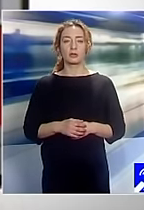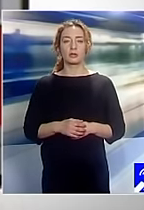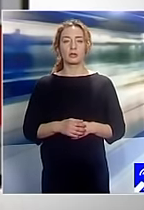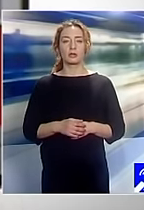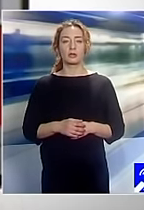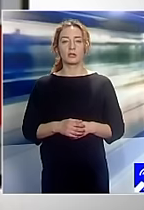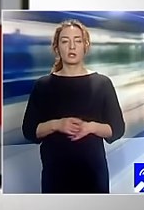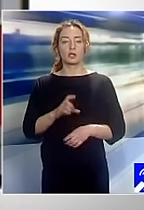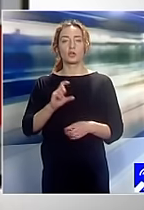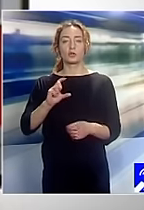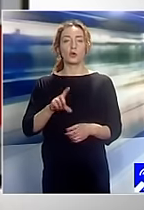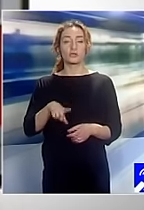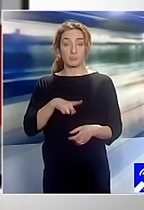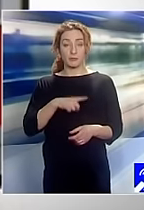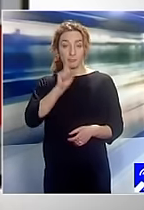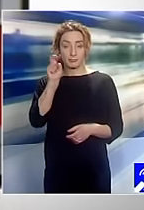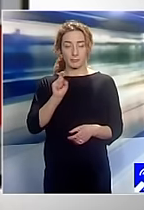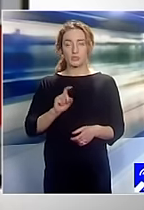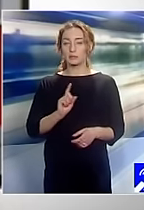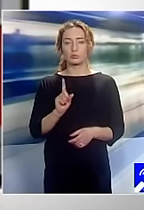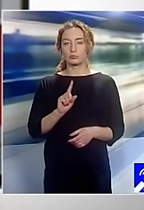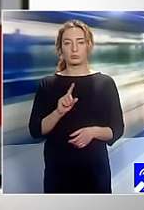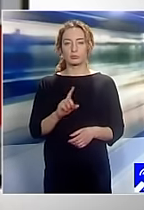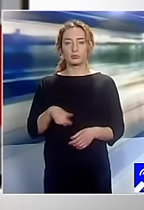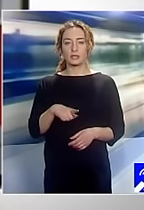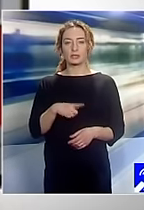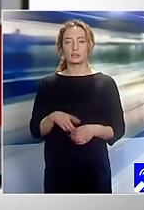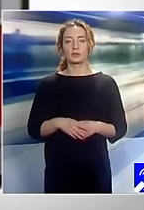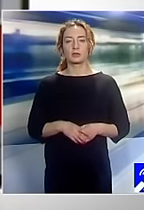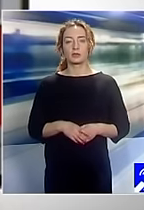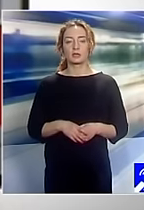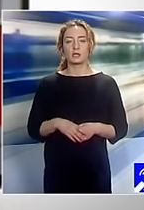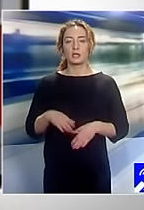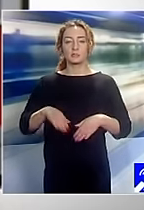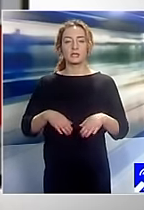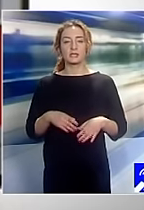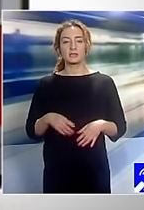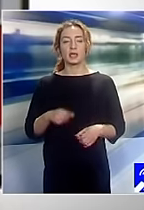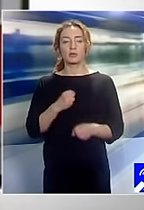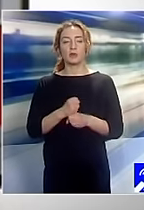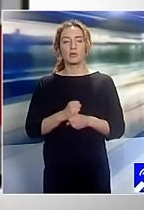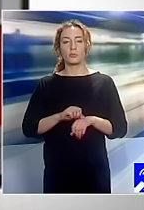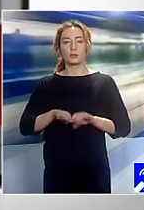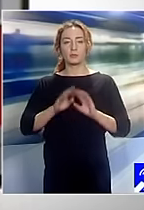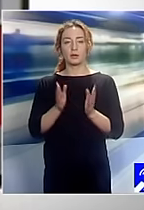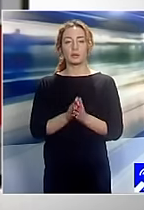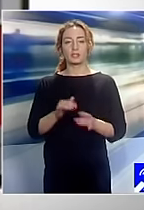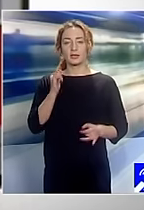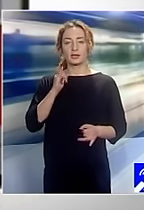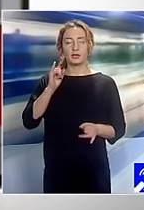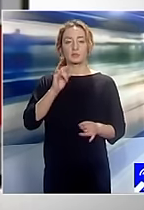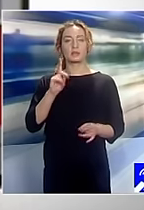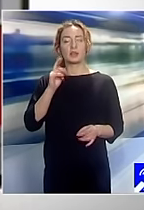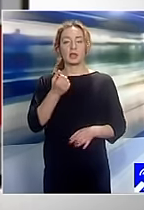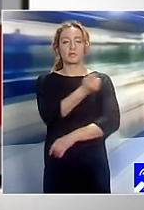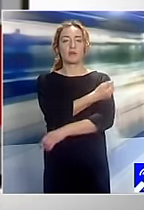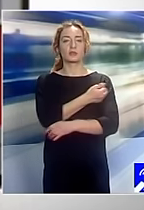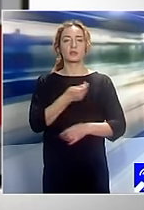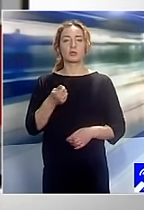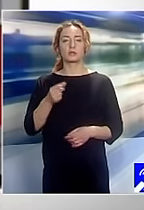doze. Noi nu avem doze și cele care ne le-au dat Direcția Sănătate Publică le-am făcut pe toate în ianuarie, dar un vaccin costă